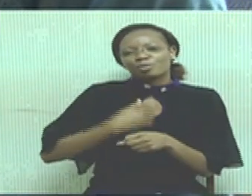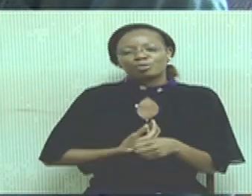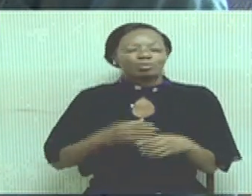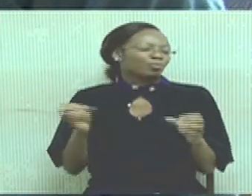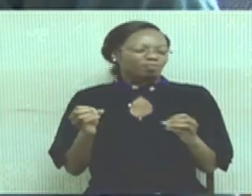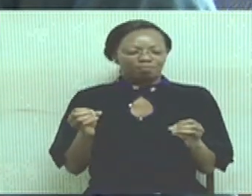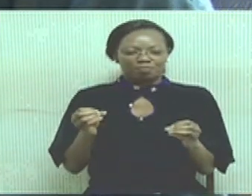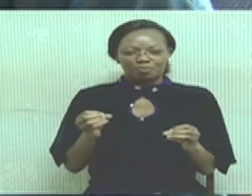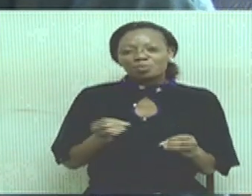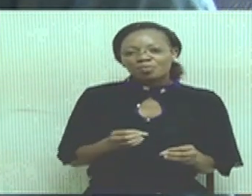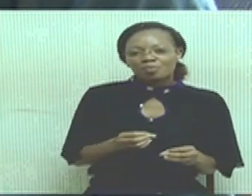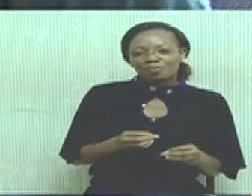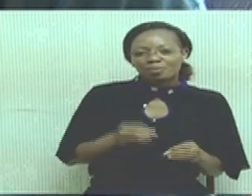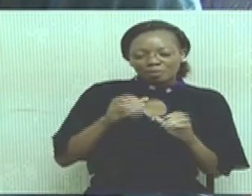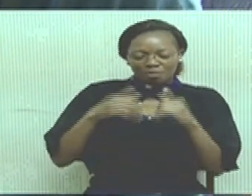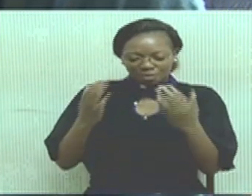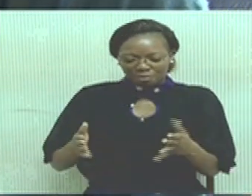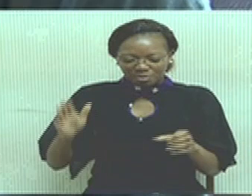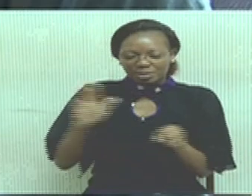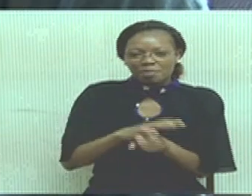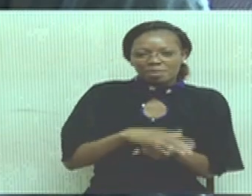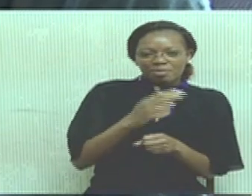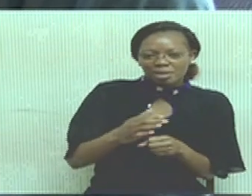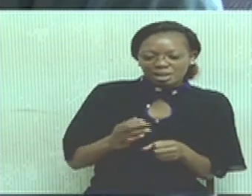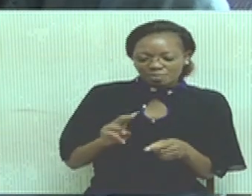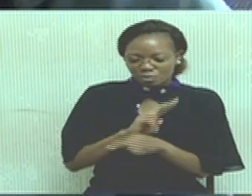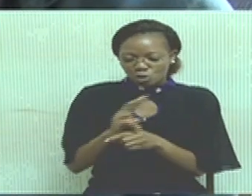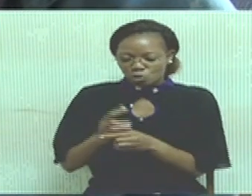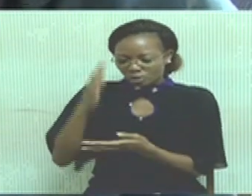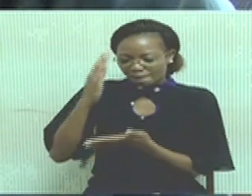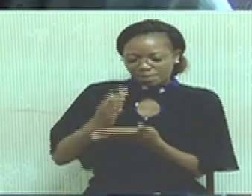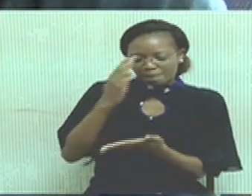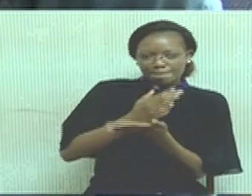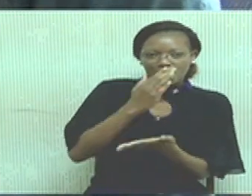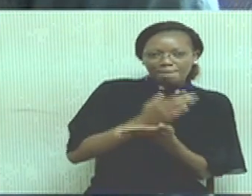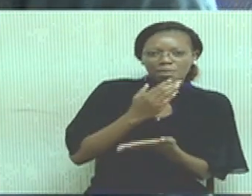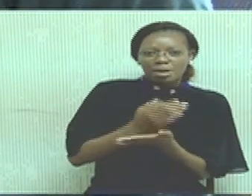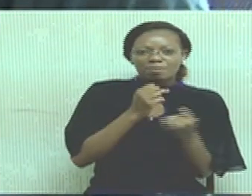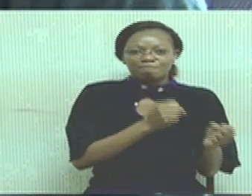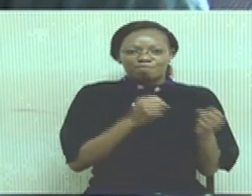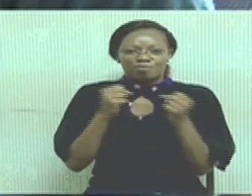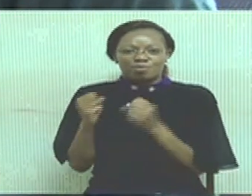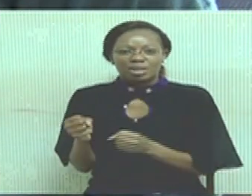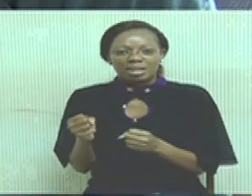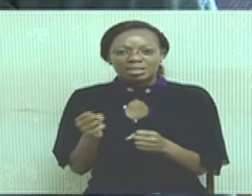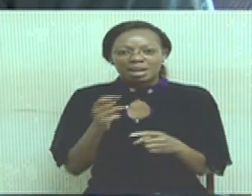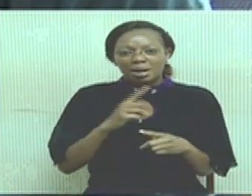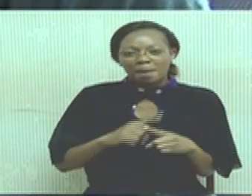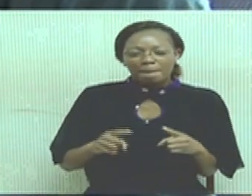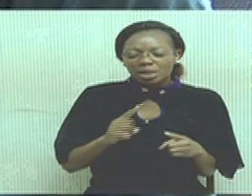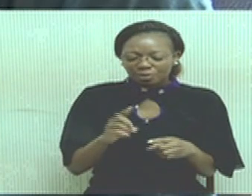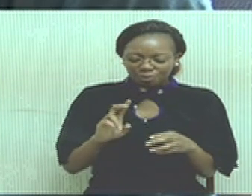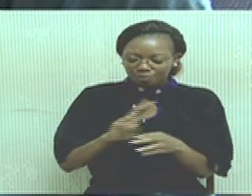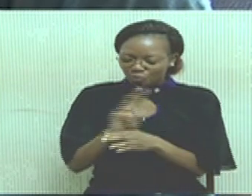kazi, unapata faida kutokana na hiyo kazi. Kwa hivyo ukifanya kazi mzuri, iko na matokeo mazuri, huwezi kukua